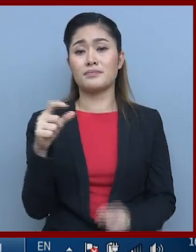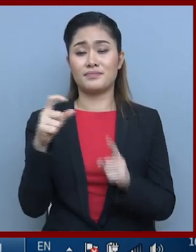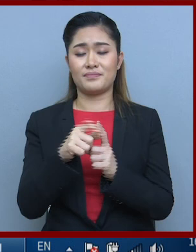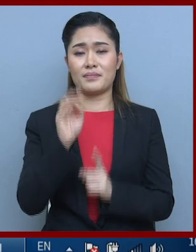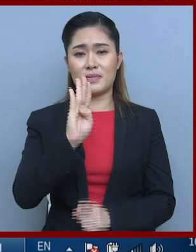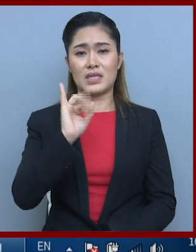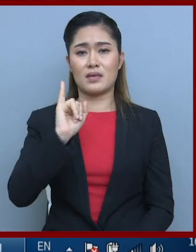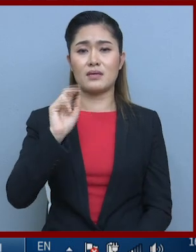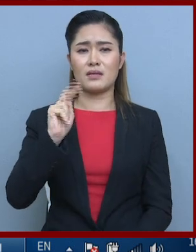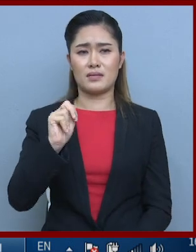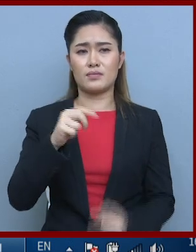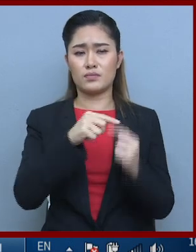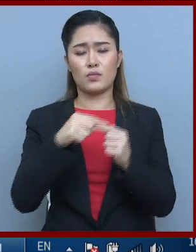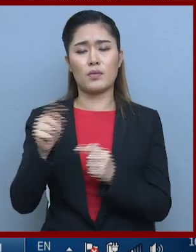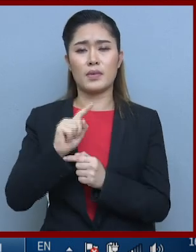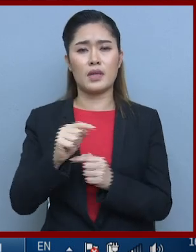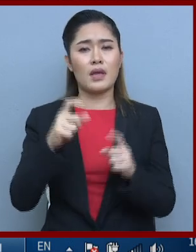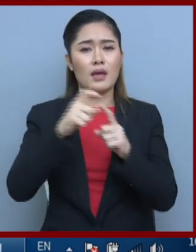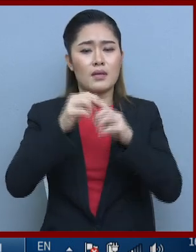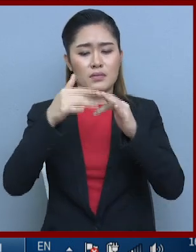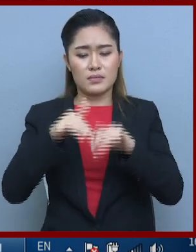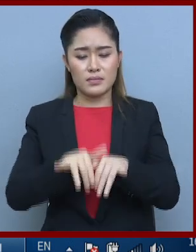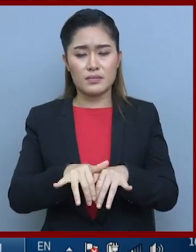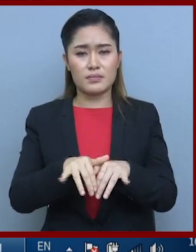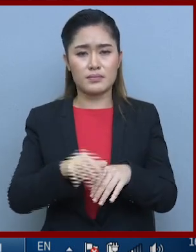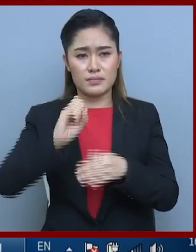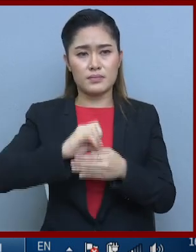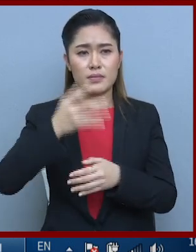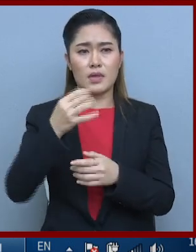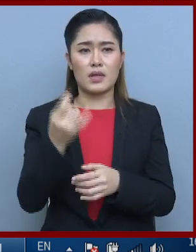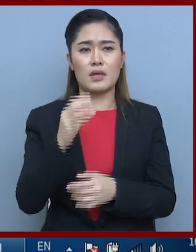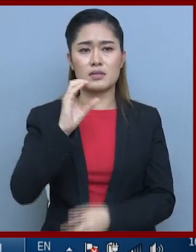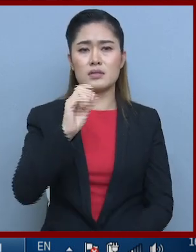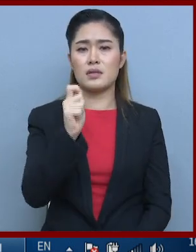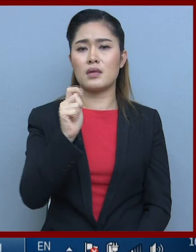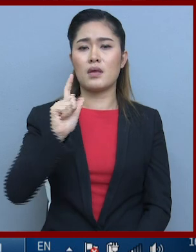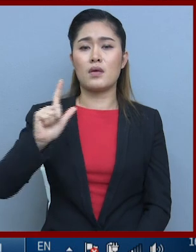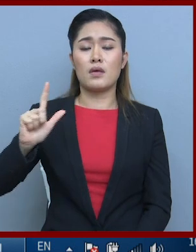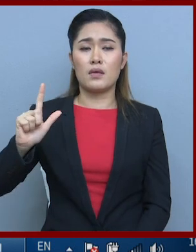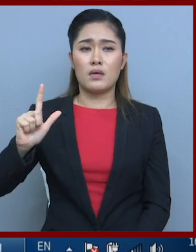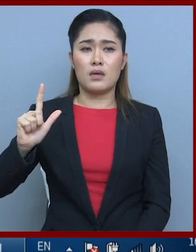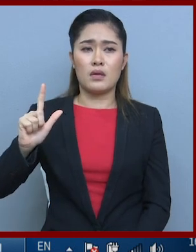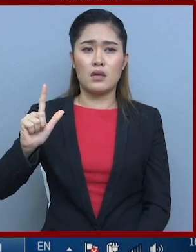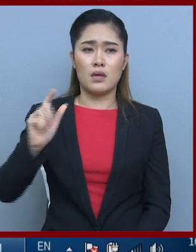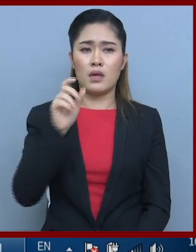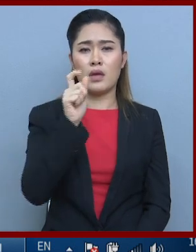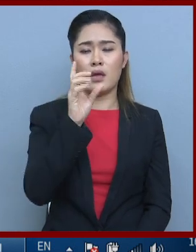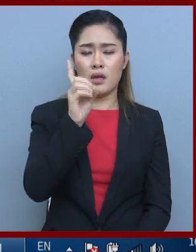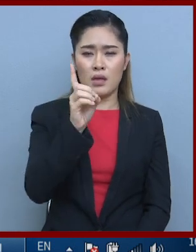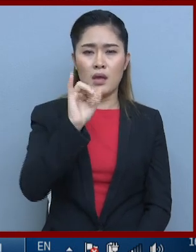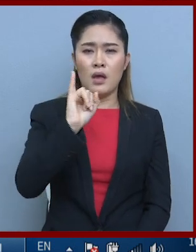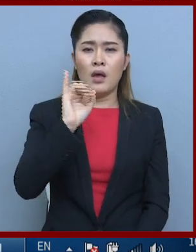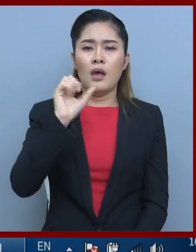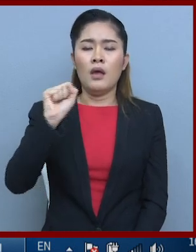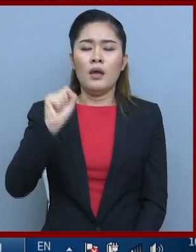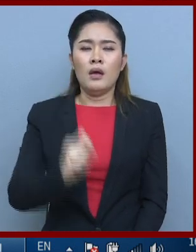แล้ว DAC to bin ไปเรียกสับอะไรนักศึกษาcall อะไรนักศึกษา call display